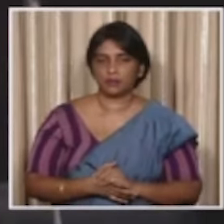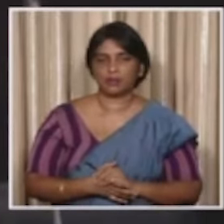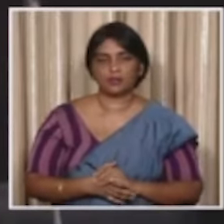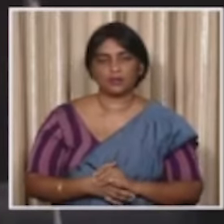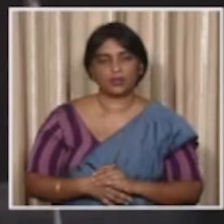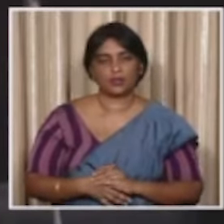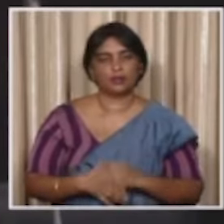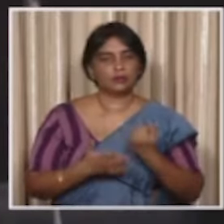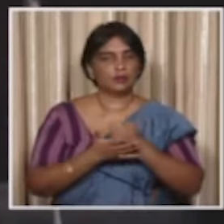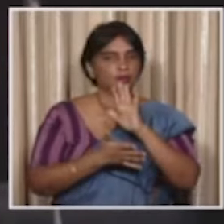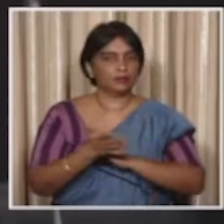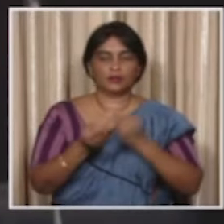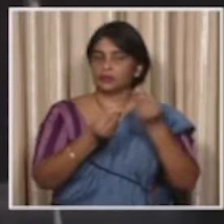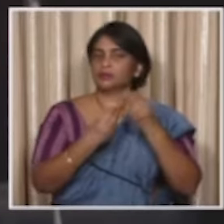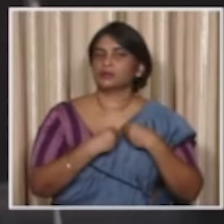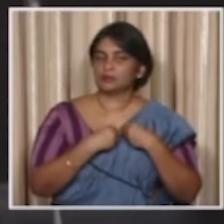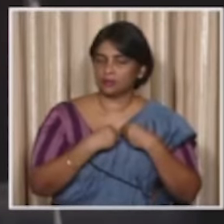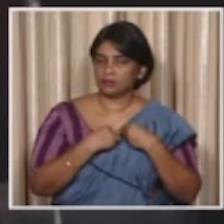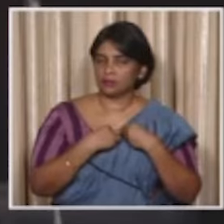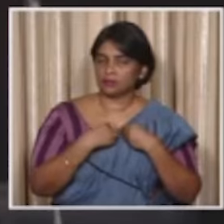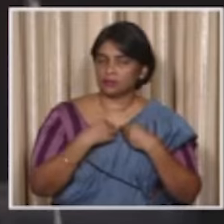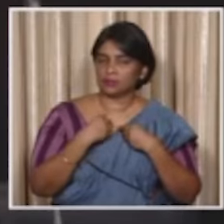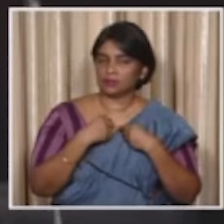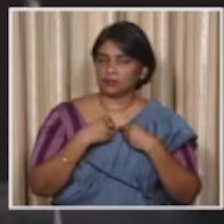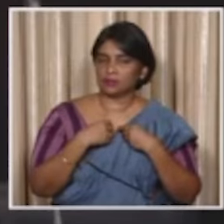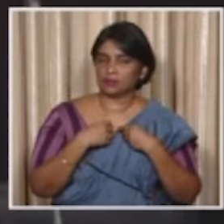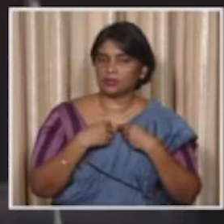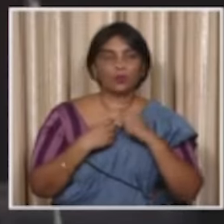මට ලිපියක් ඉදිරිපත් කරලා තියෙනවා